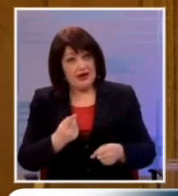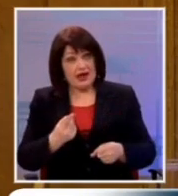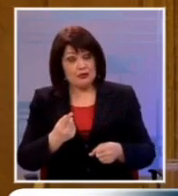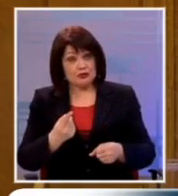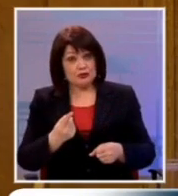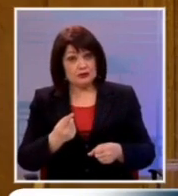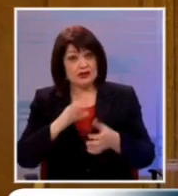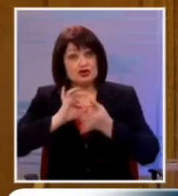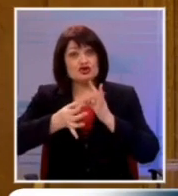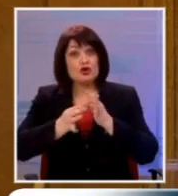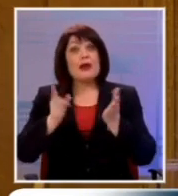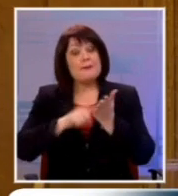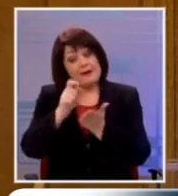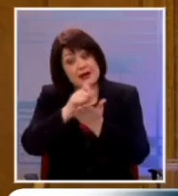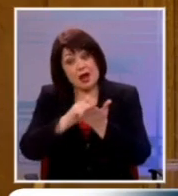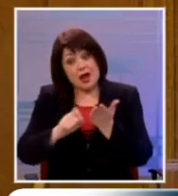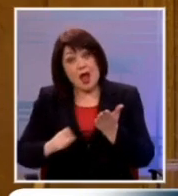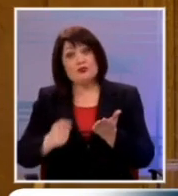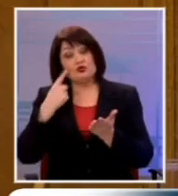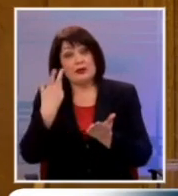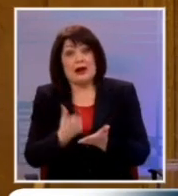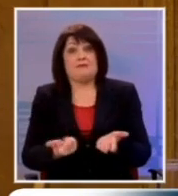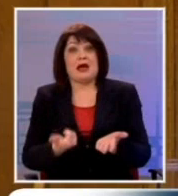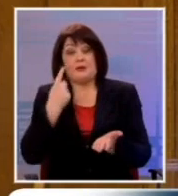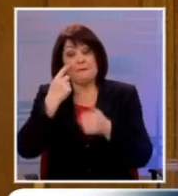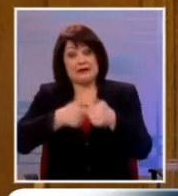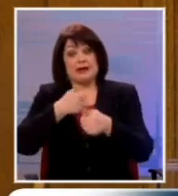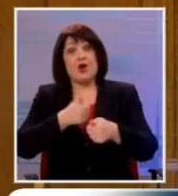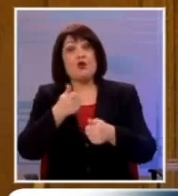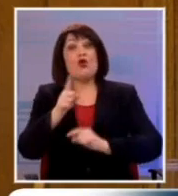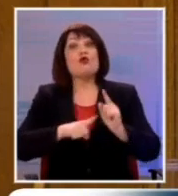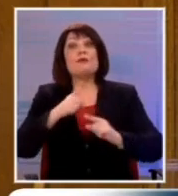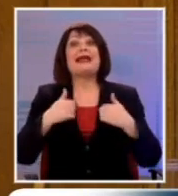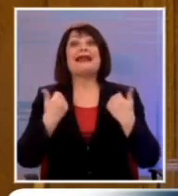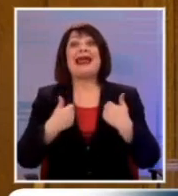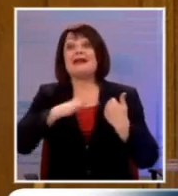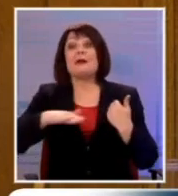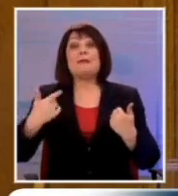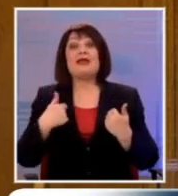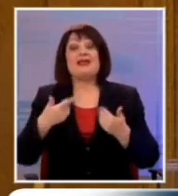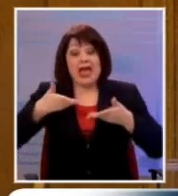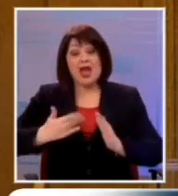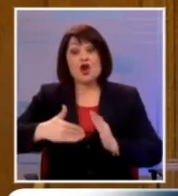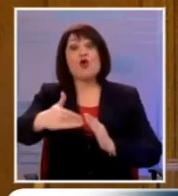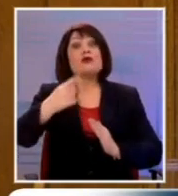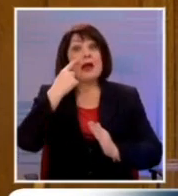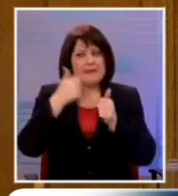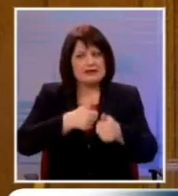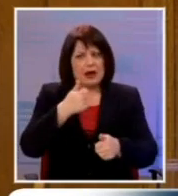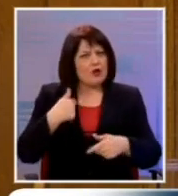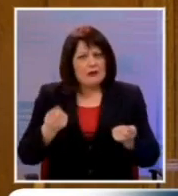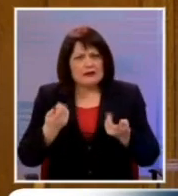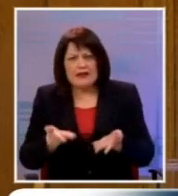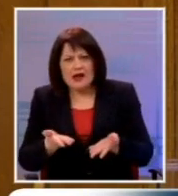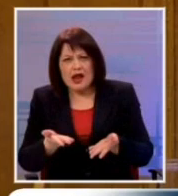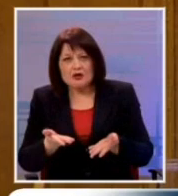αν εμείς δεν τη γράψουμε. Αυτοί που μας παρακολουθούν είναι οι νέοι, τα παιδιά και τα εγγόνια μας. Τα δικά